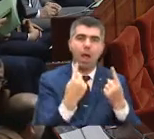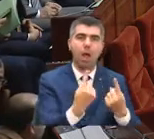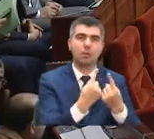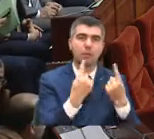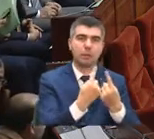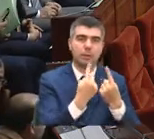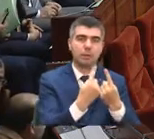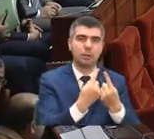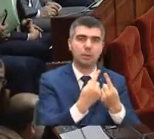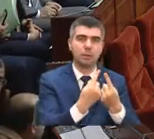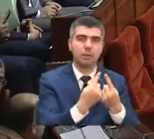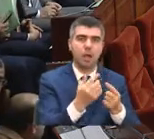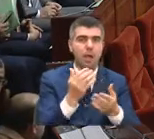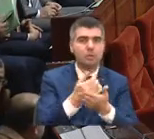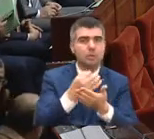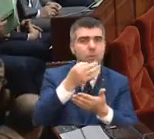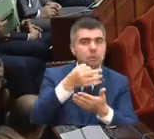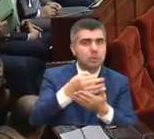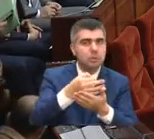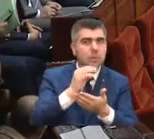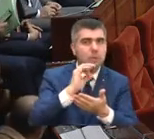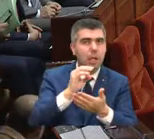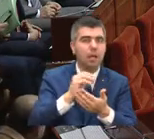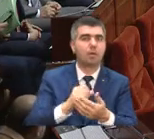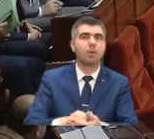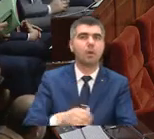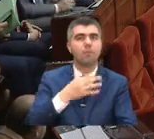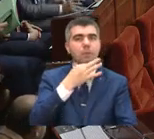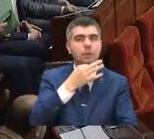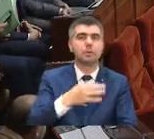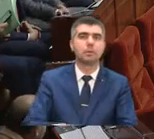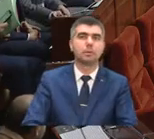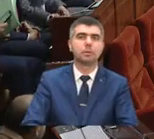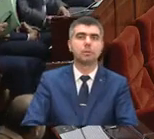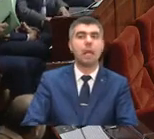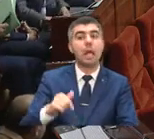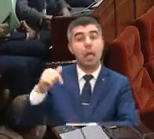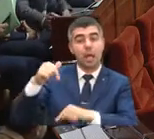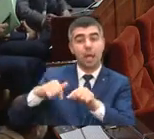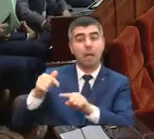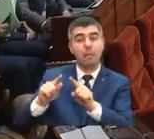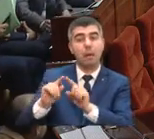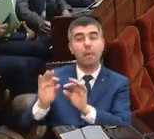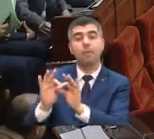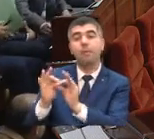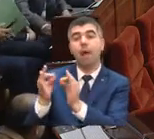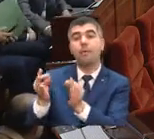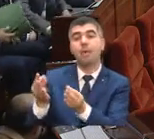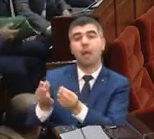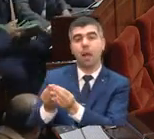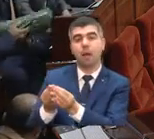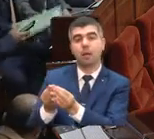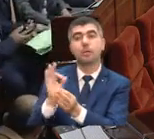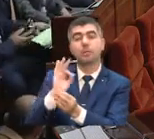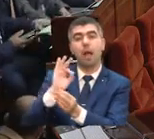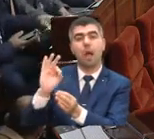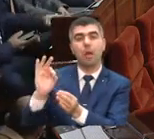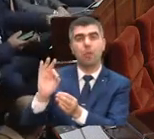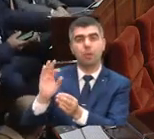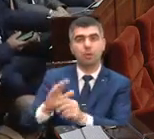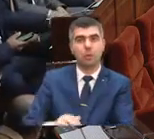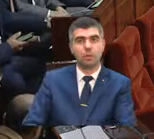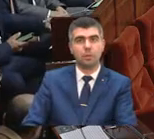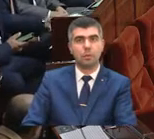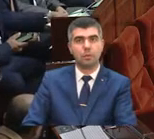وياخذوا المسائل ديالو بسهوله. كاين الاغيار اللي ماشي مذوي الحقوق،